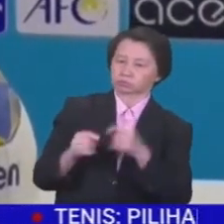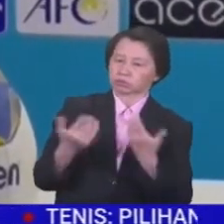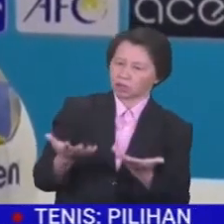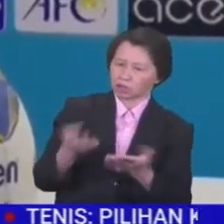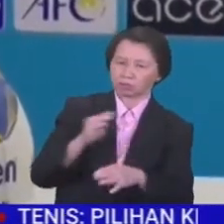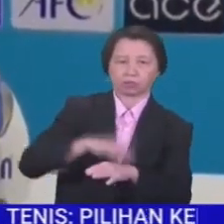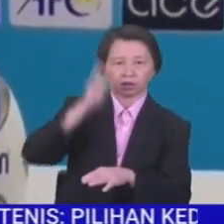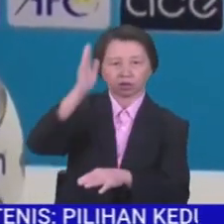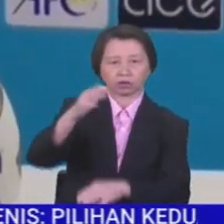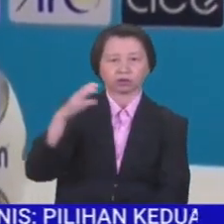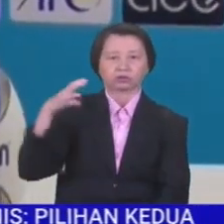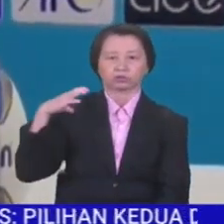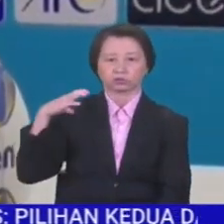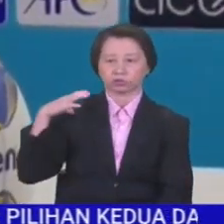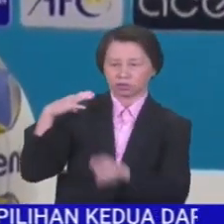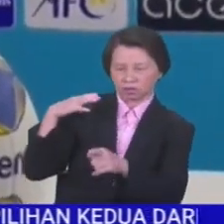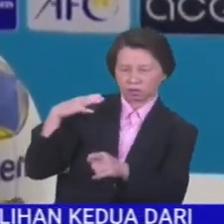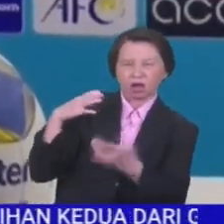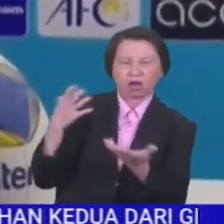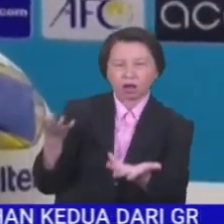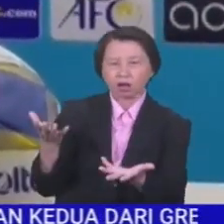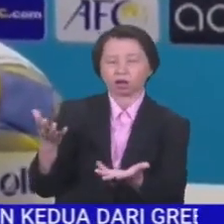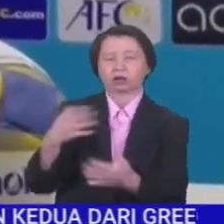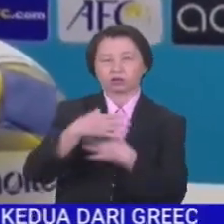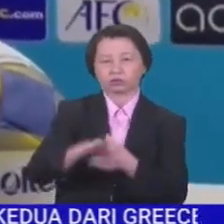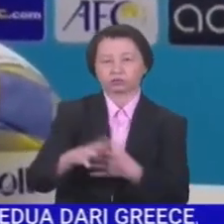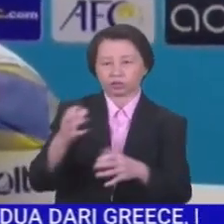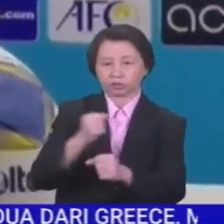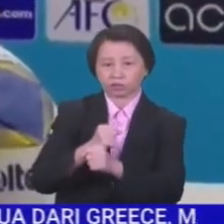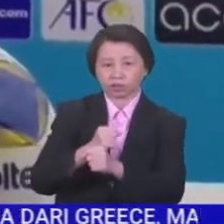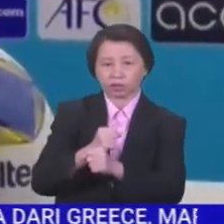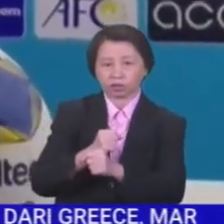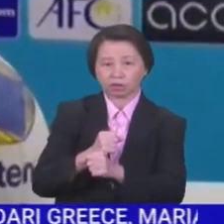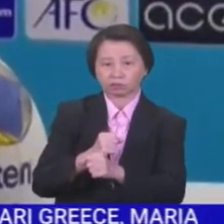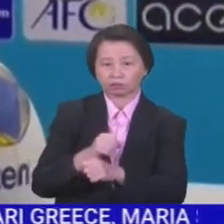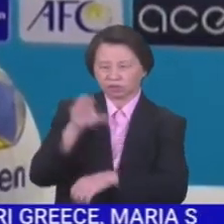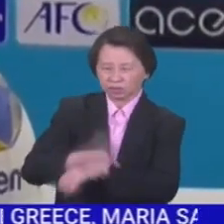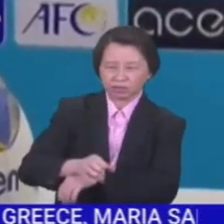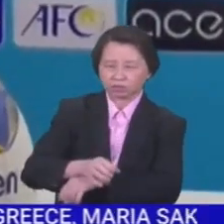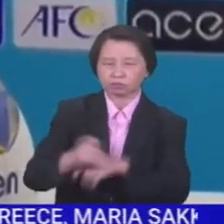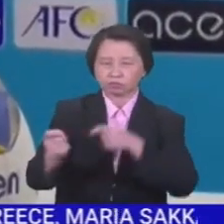masa depan jurulatihnya Brett Moloney selepas terdapat beberapa desakan